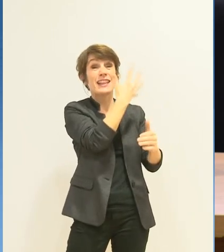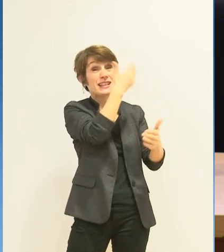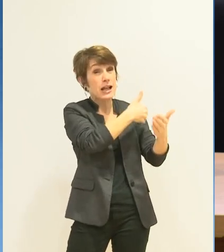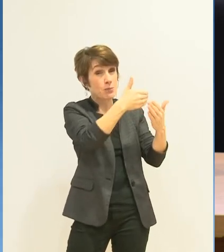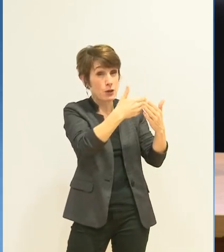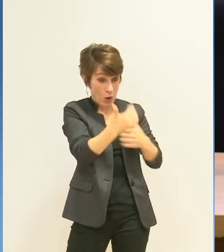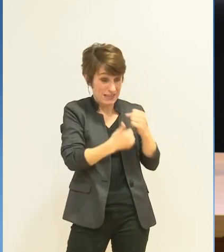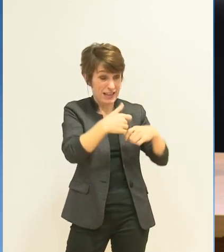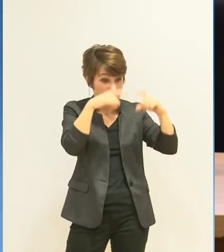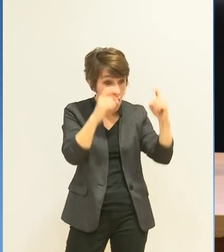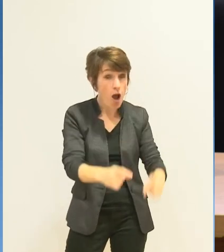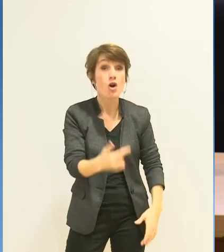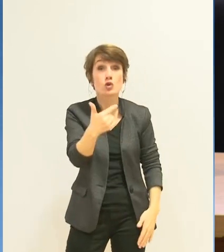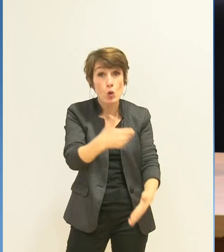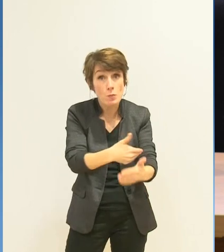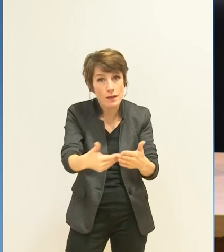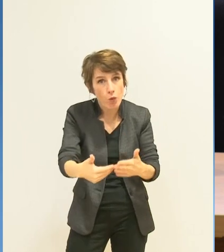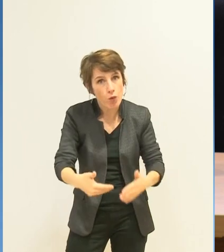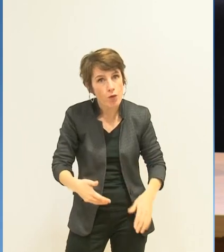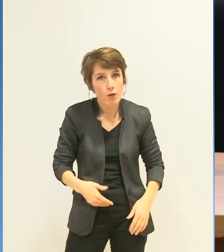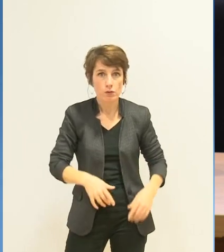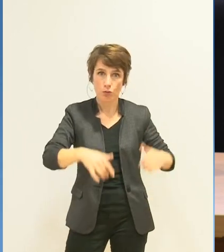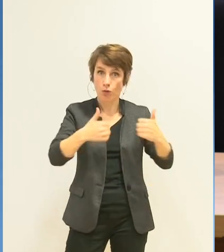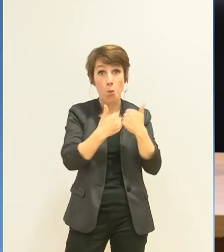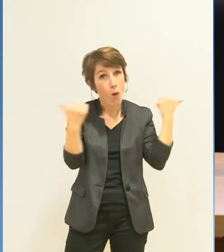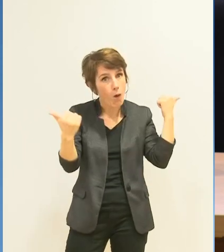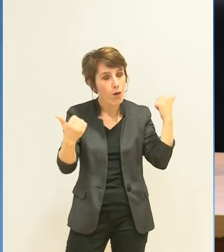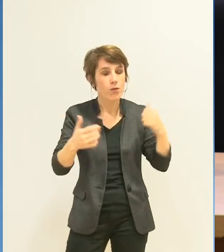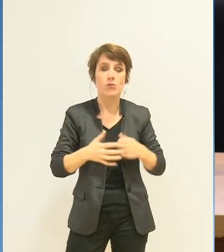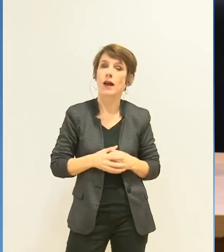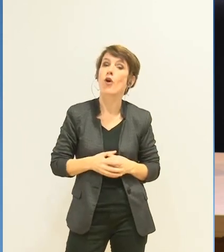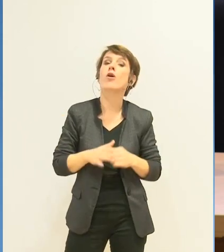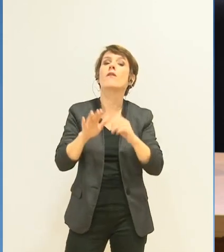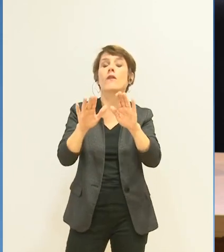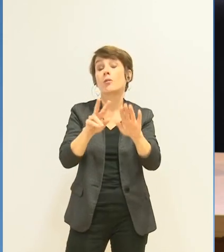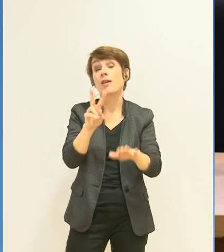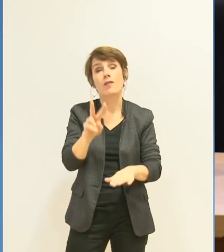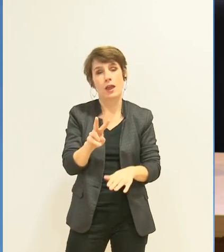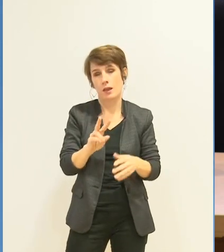mais en réalité cette épargne nette est positive pourquoi